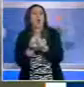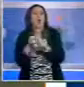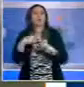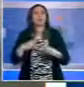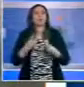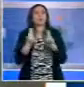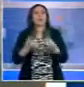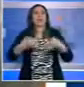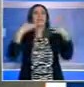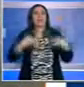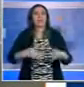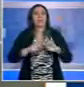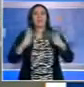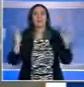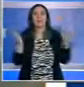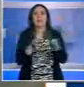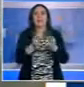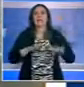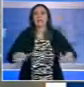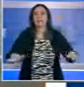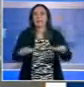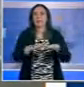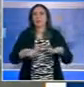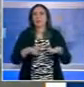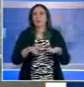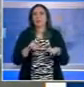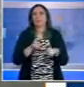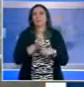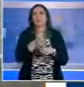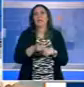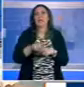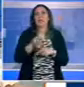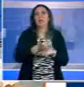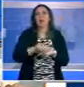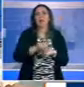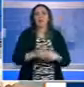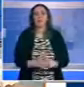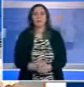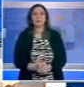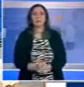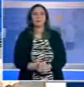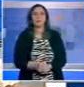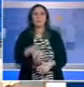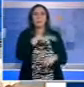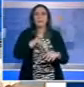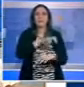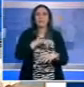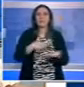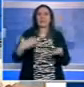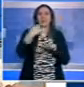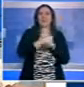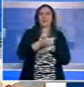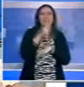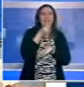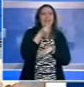mettere in sicurezza l'intero territorio della nostra città il ministro della sovranità